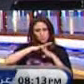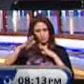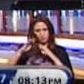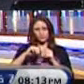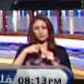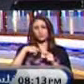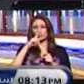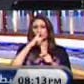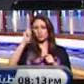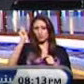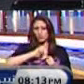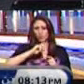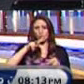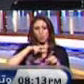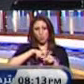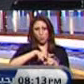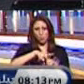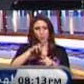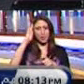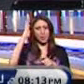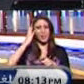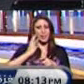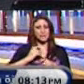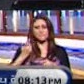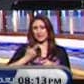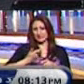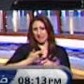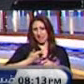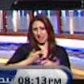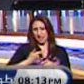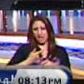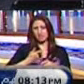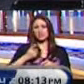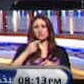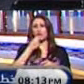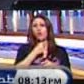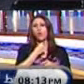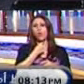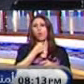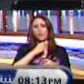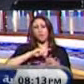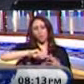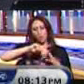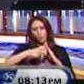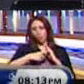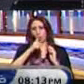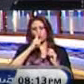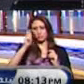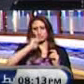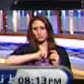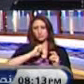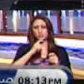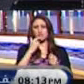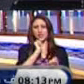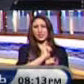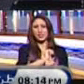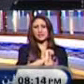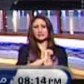بهدلونا آخر بهدلة من الثلاث للجمعة. ماشي، الناس دي مخلطة أهالي مع